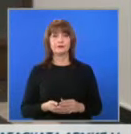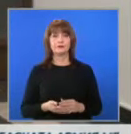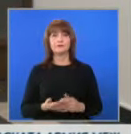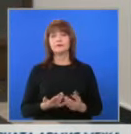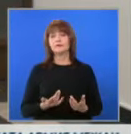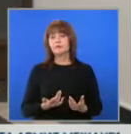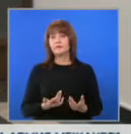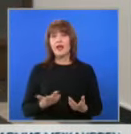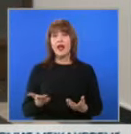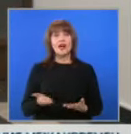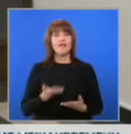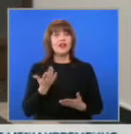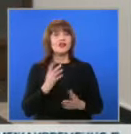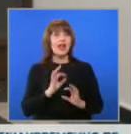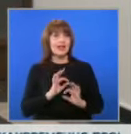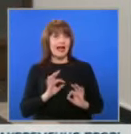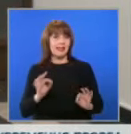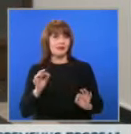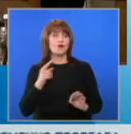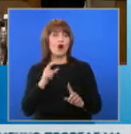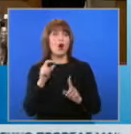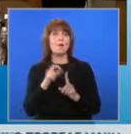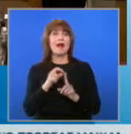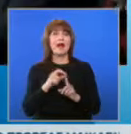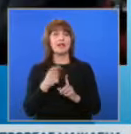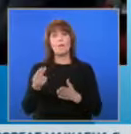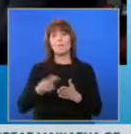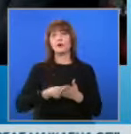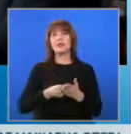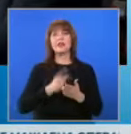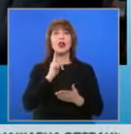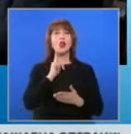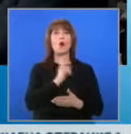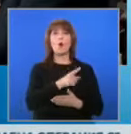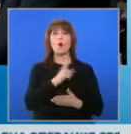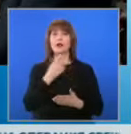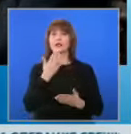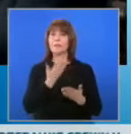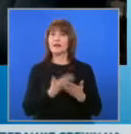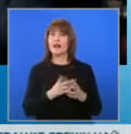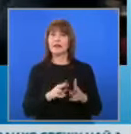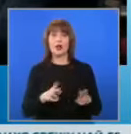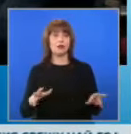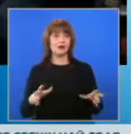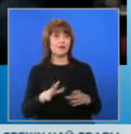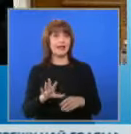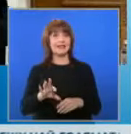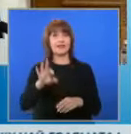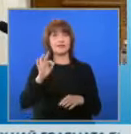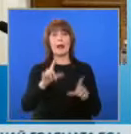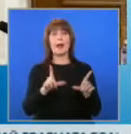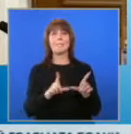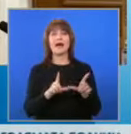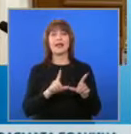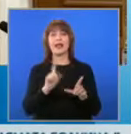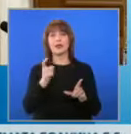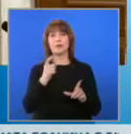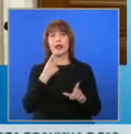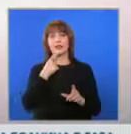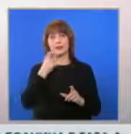Да кажа също, че вече е ясно, че президентът Румен Радев е подписал указ, с който предлага на Народното събрание да избере Мария Габриел за